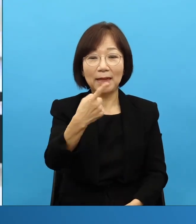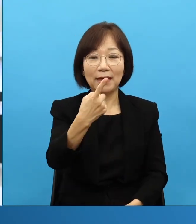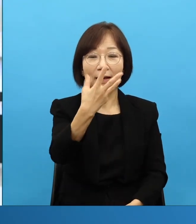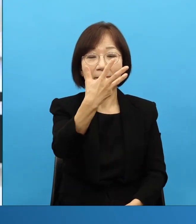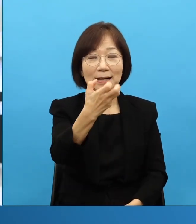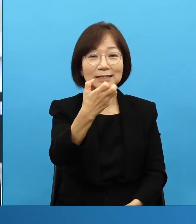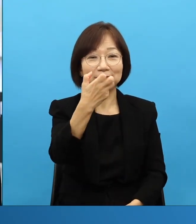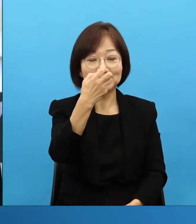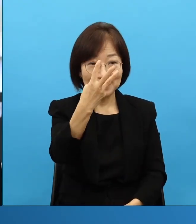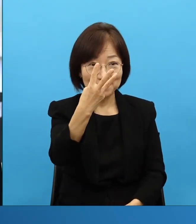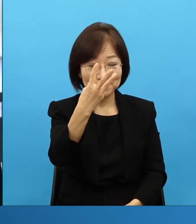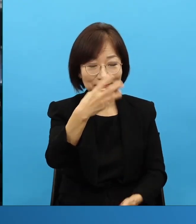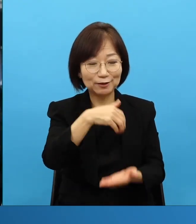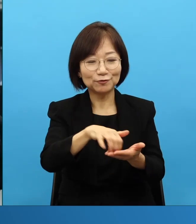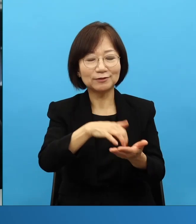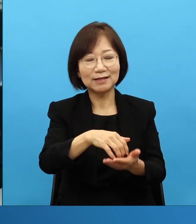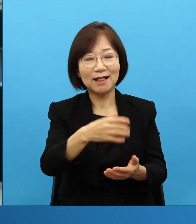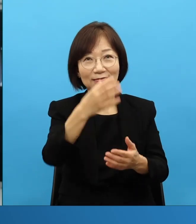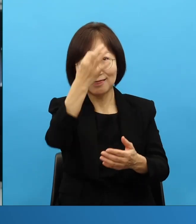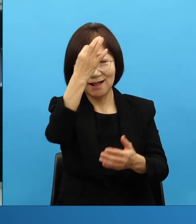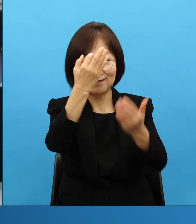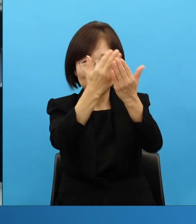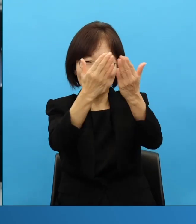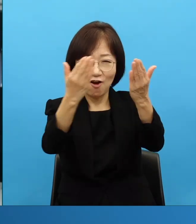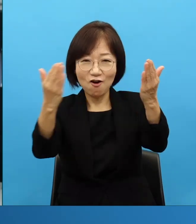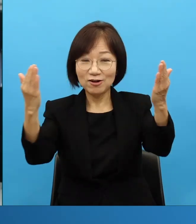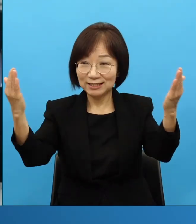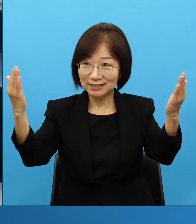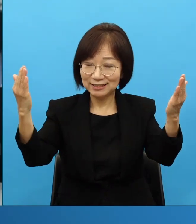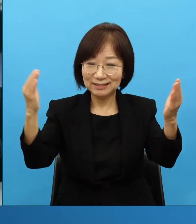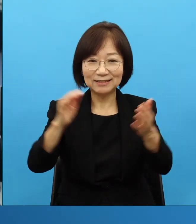달란트 전시회가 열렸는데요. 4월 세계 선교대회